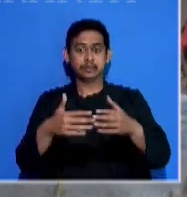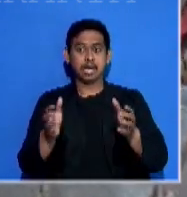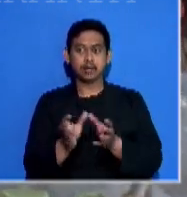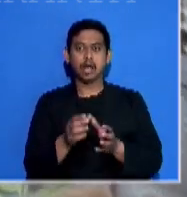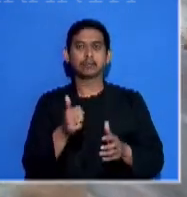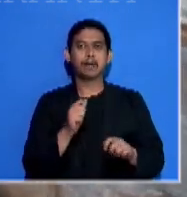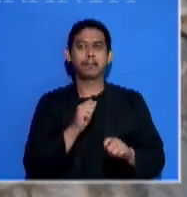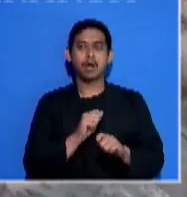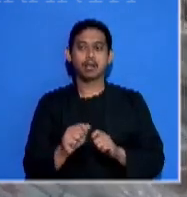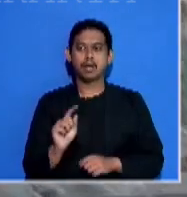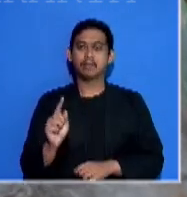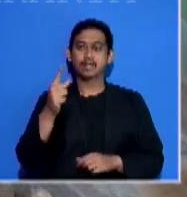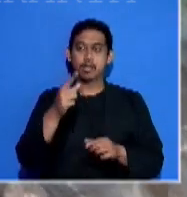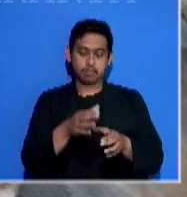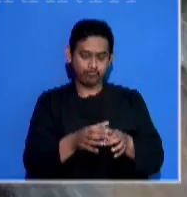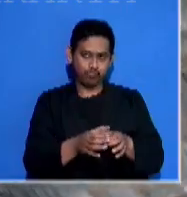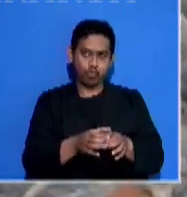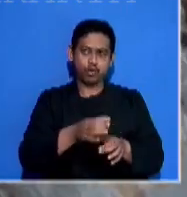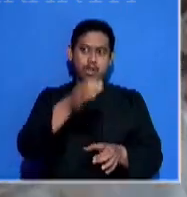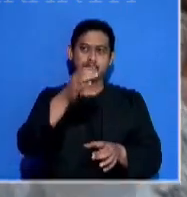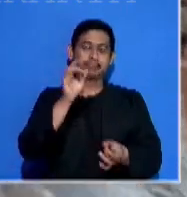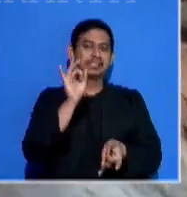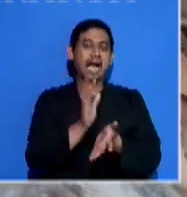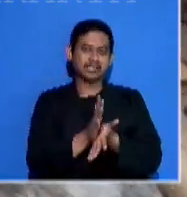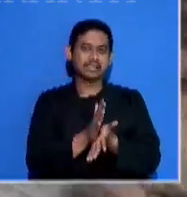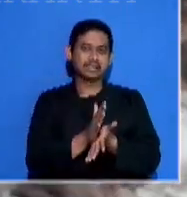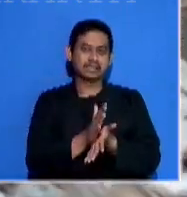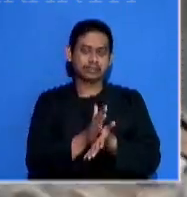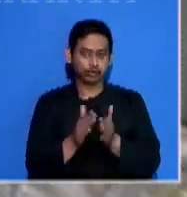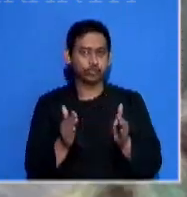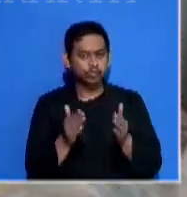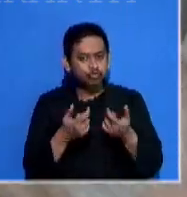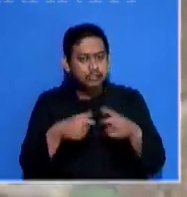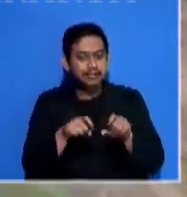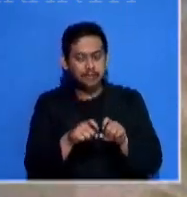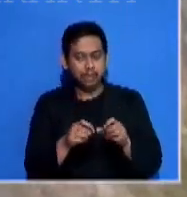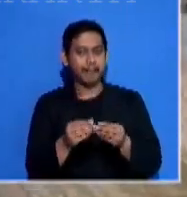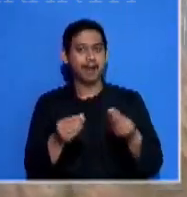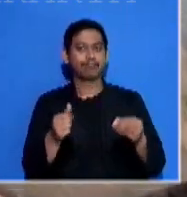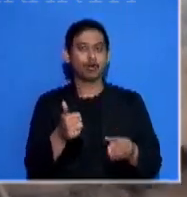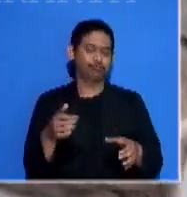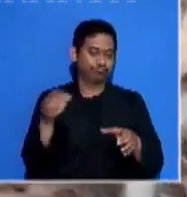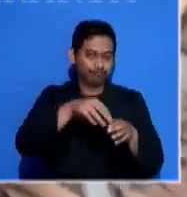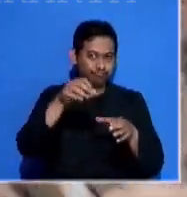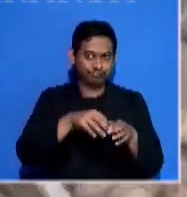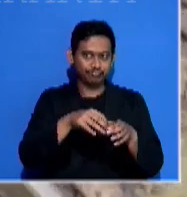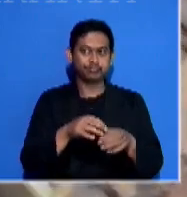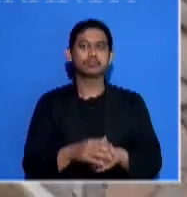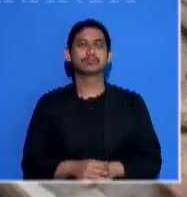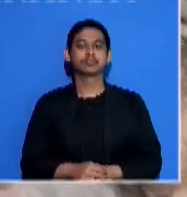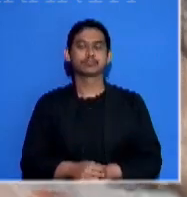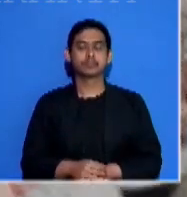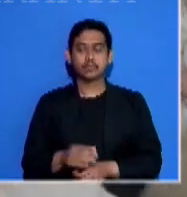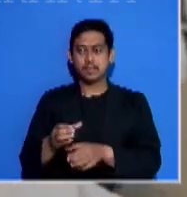saking gendul bekas lan dipun jumbuaken kalian ukuranipun kadosta gendul plastik bekas utawa mineral ingkang ukuran